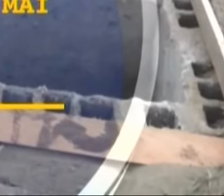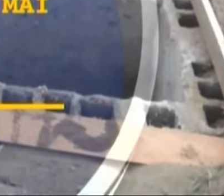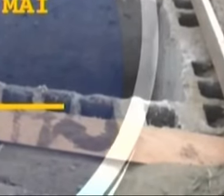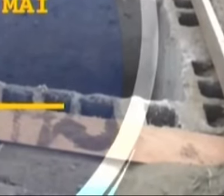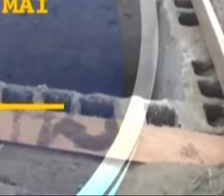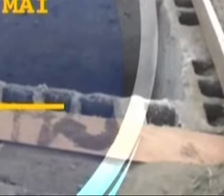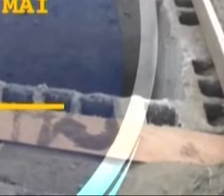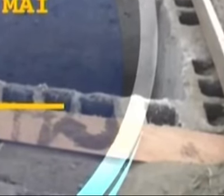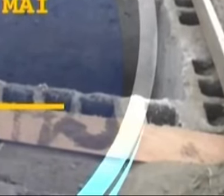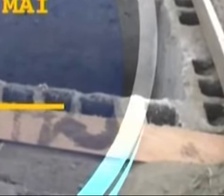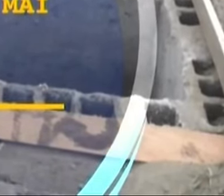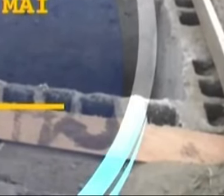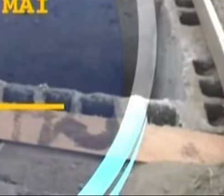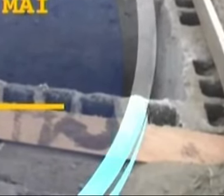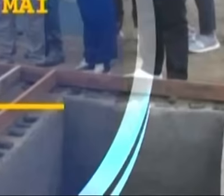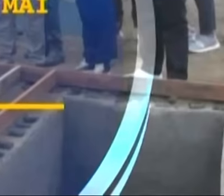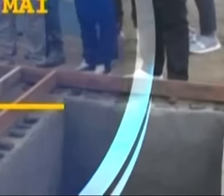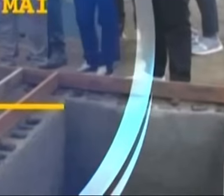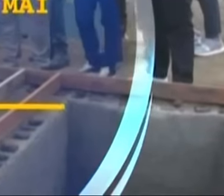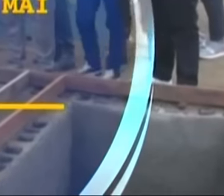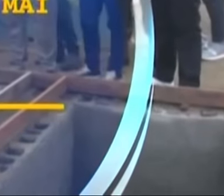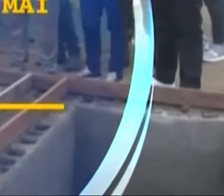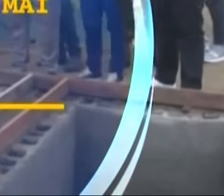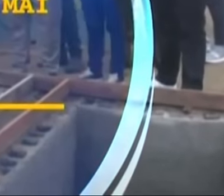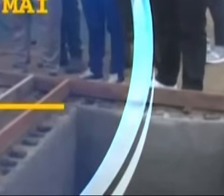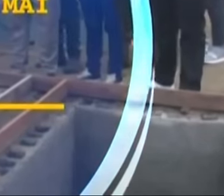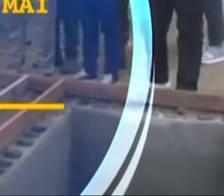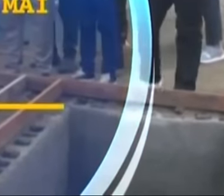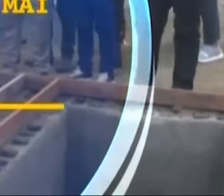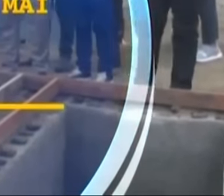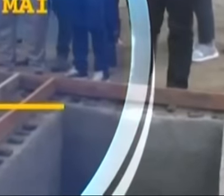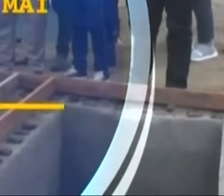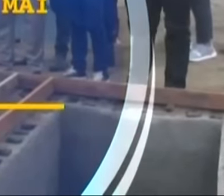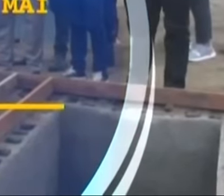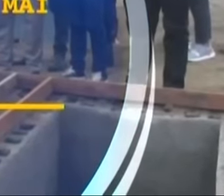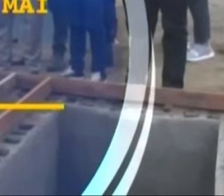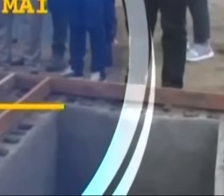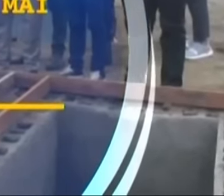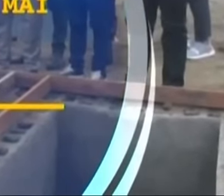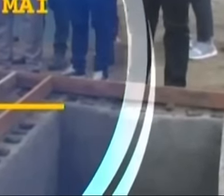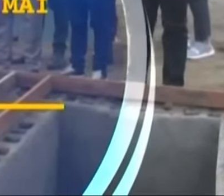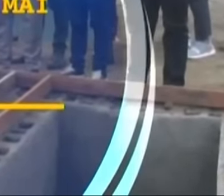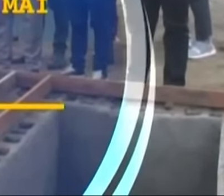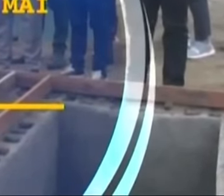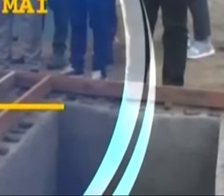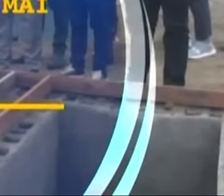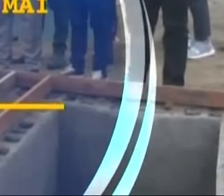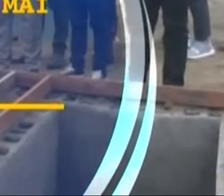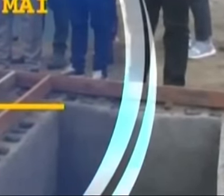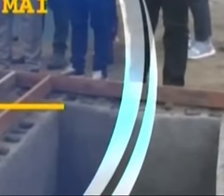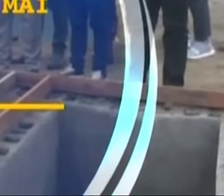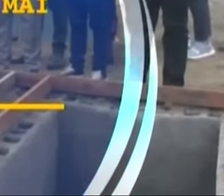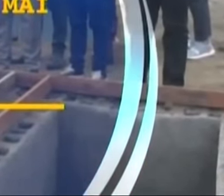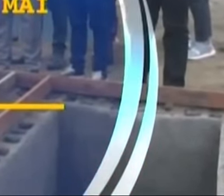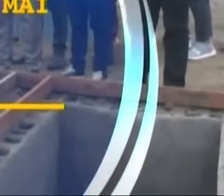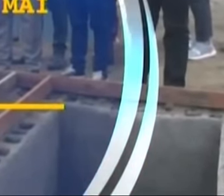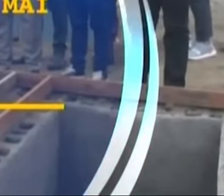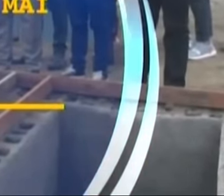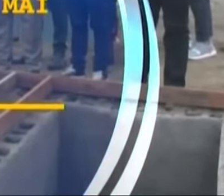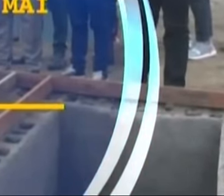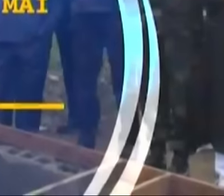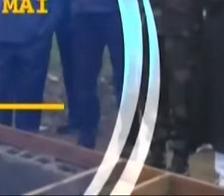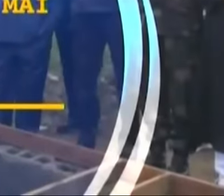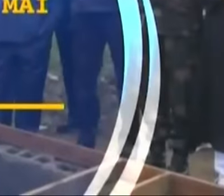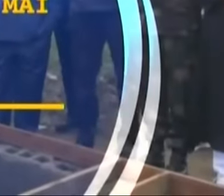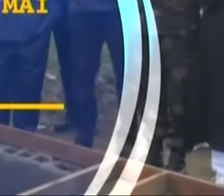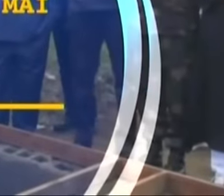Une mission gouvernementale déjà sur place a aujourd'hui inspecté les travaux de construction des caveaux dans le site de Kibati qui sont presque à terme.